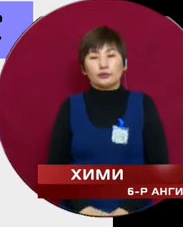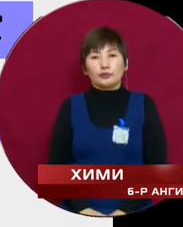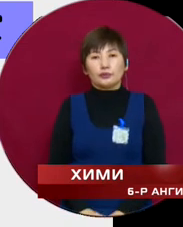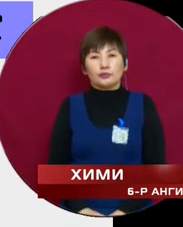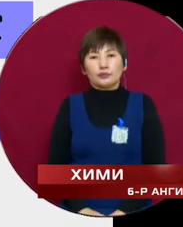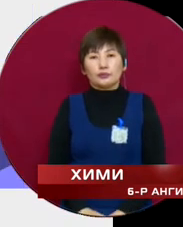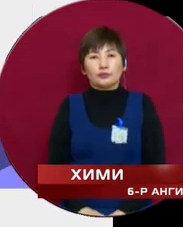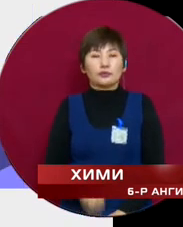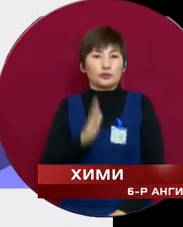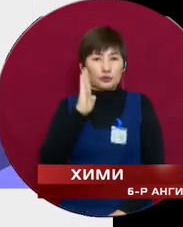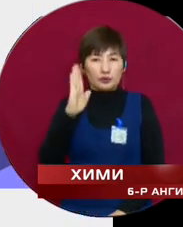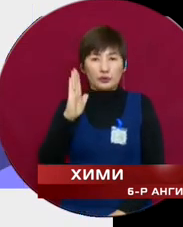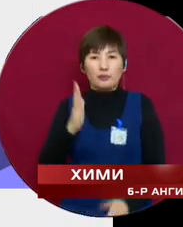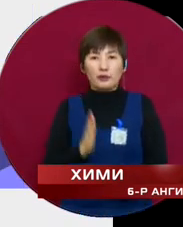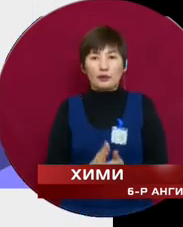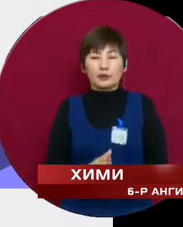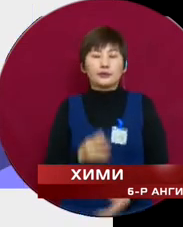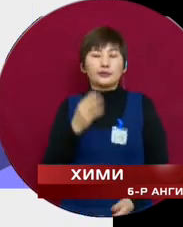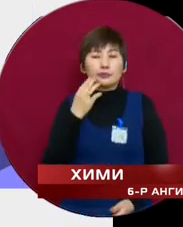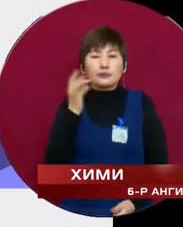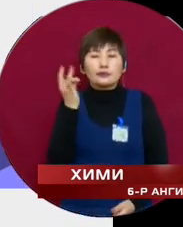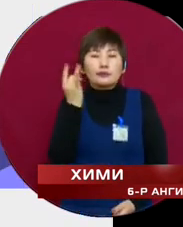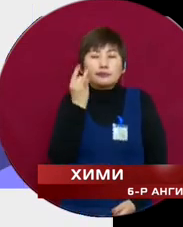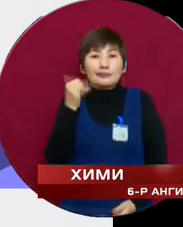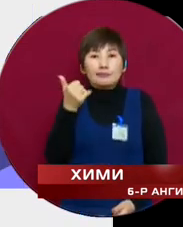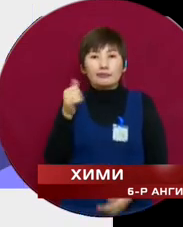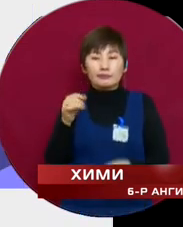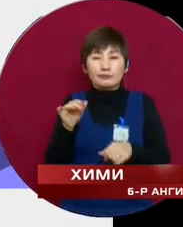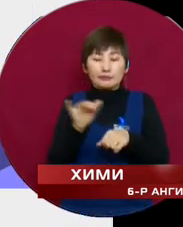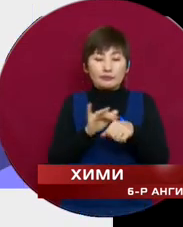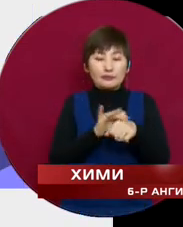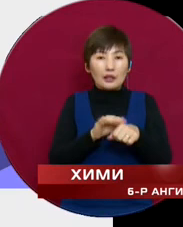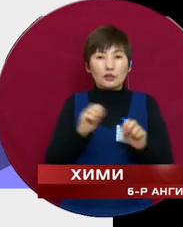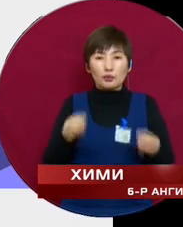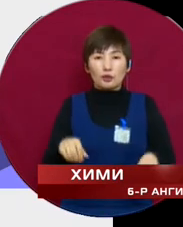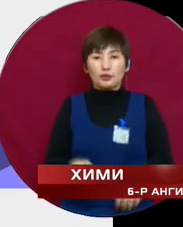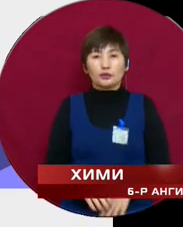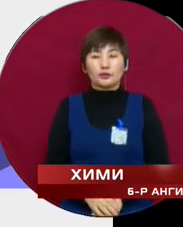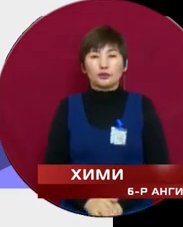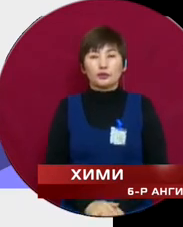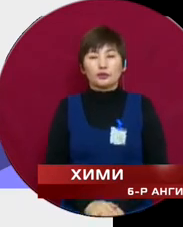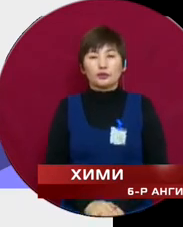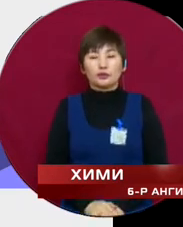нь. Тэгэхээр би хариултах нь лимоны хүчлийг сулруулсан уусмалаар арчнаа.